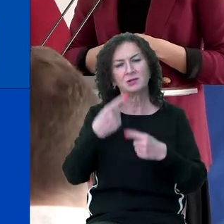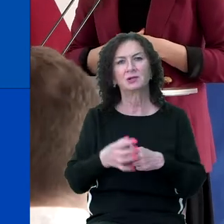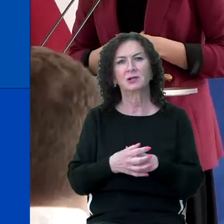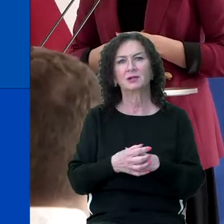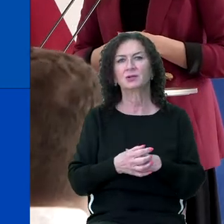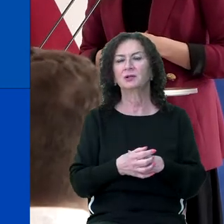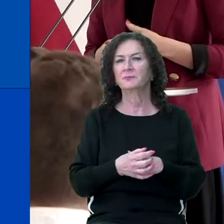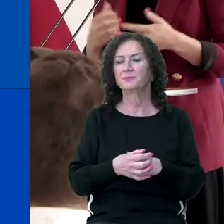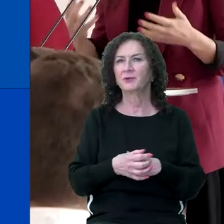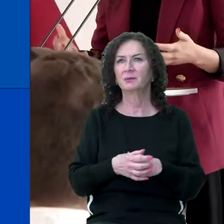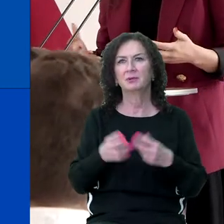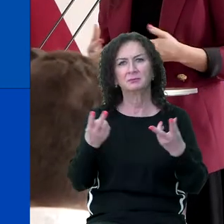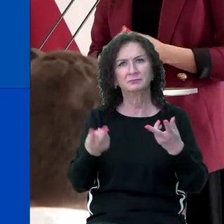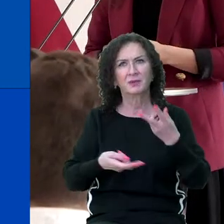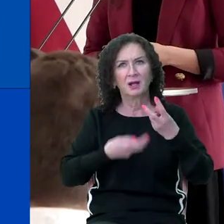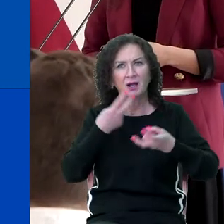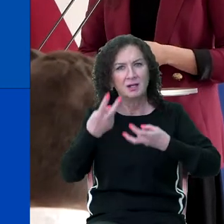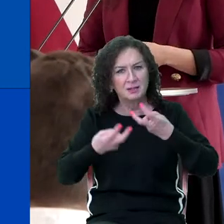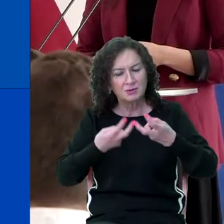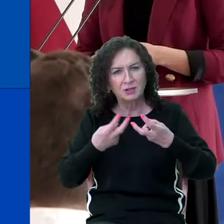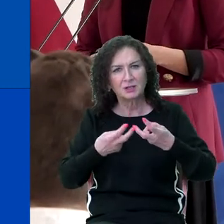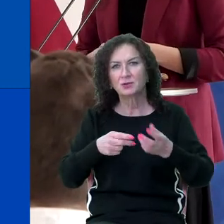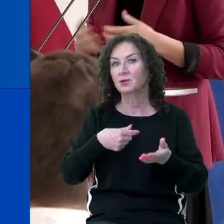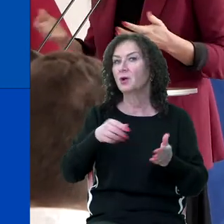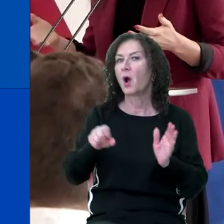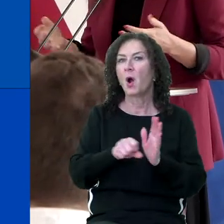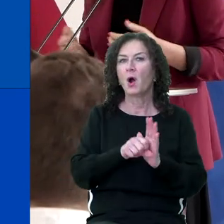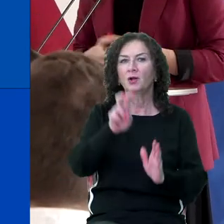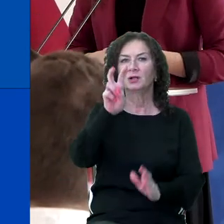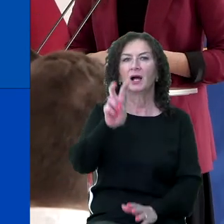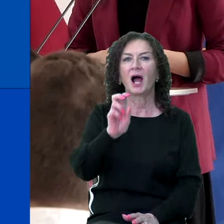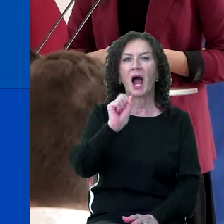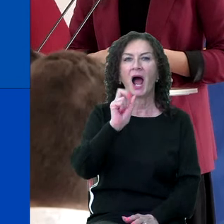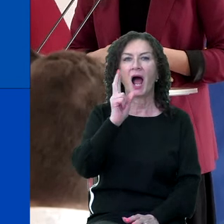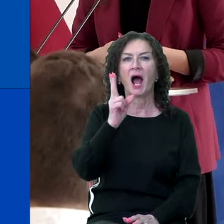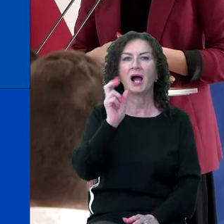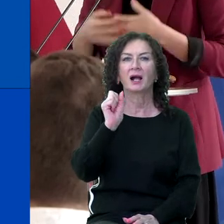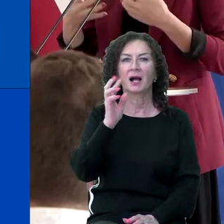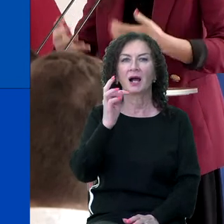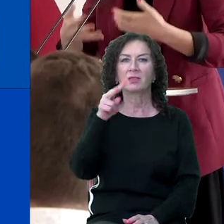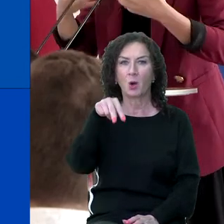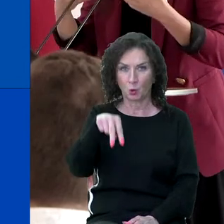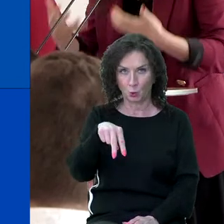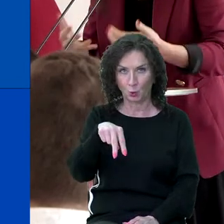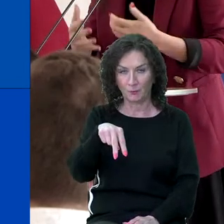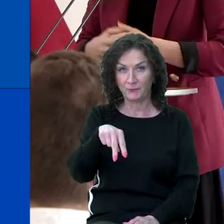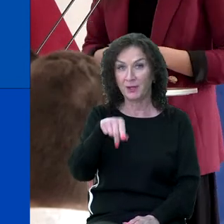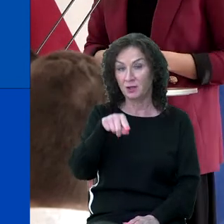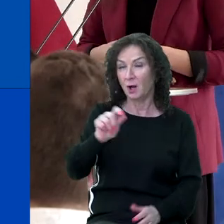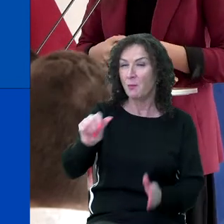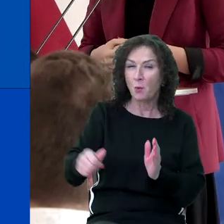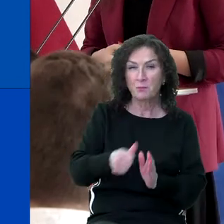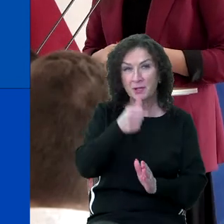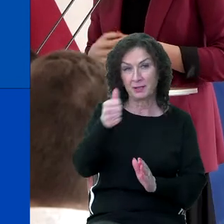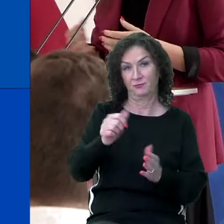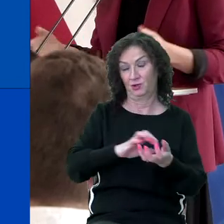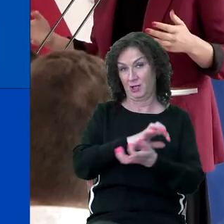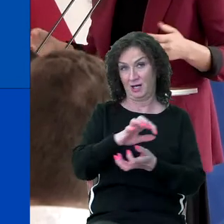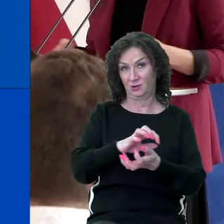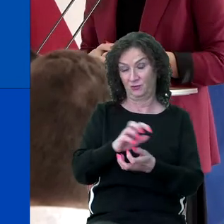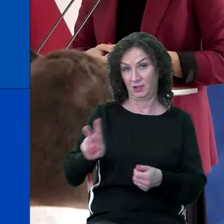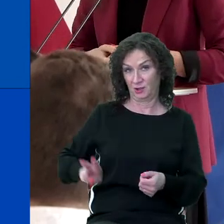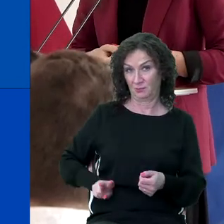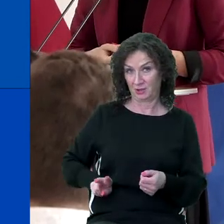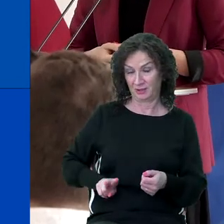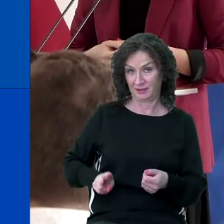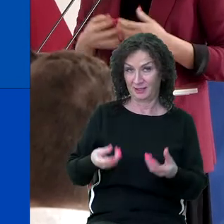hackatonu, który był pierwszym hackatonem w historii świata, jak się okazuje. Pierwszym hackatonem Ministerstwa Finansów, bo Ministerstwo Finansów żadne na świecie